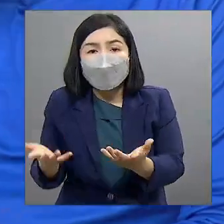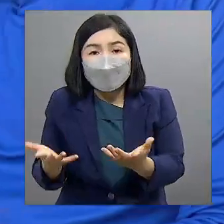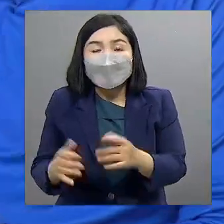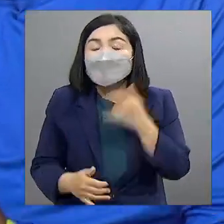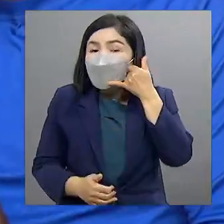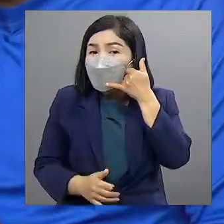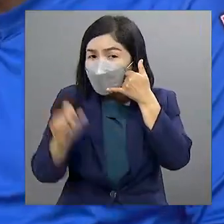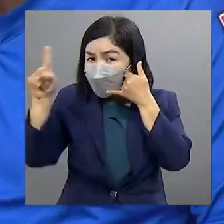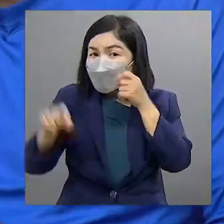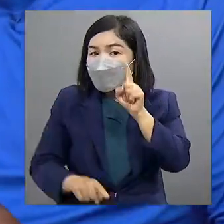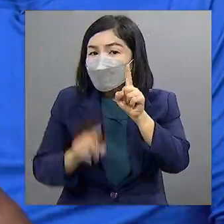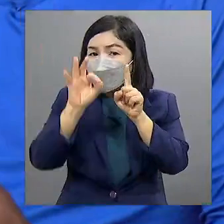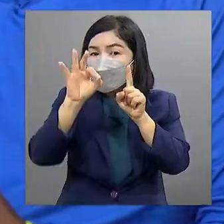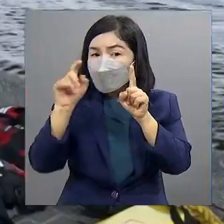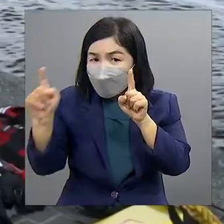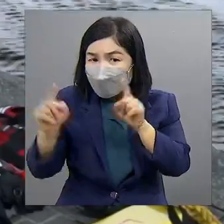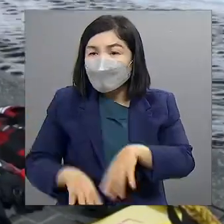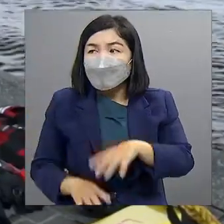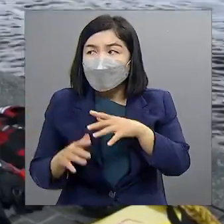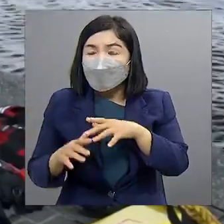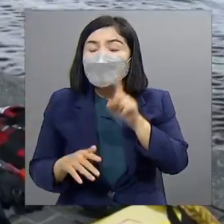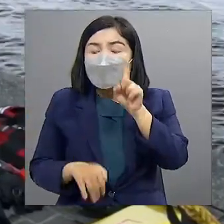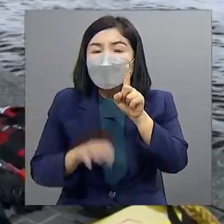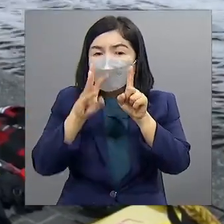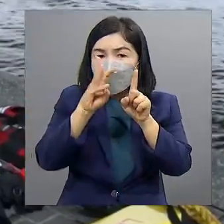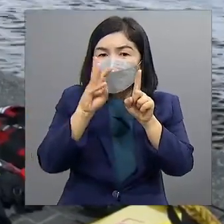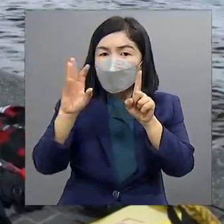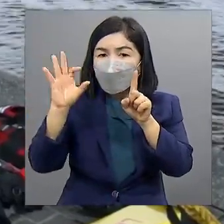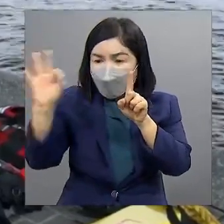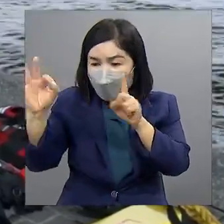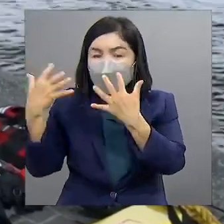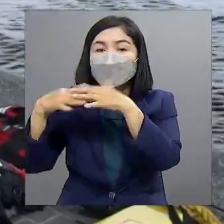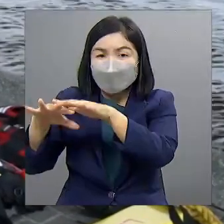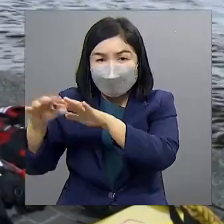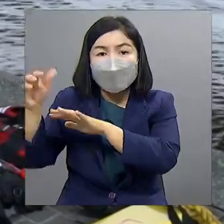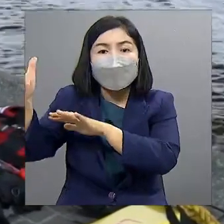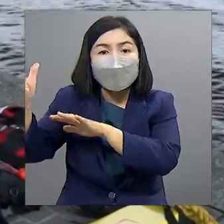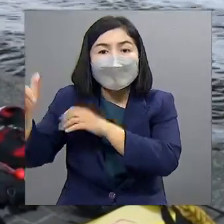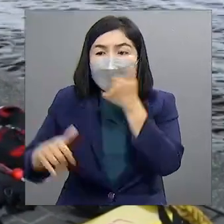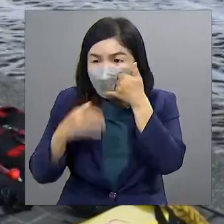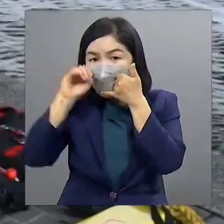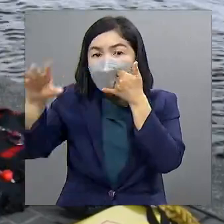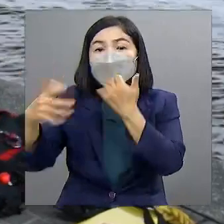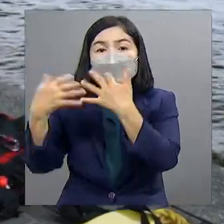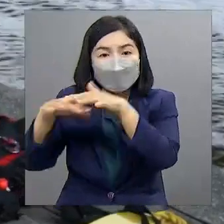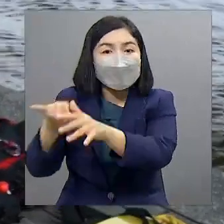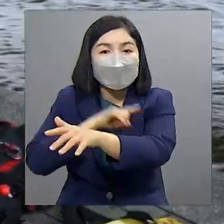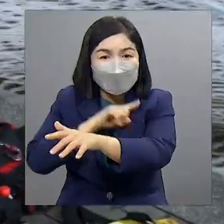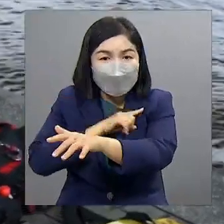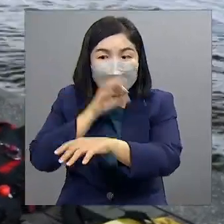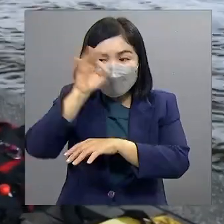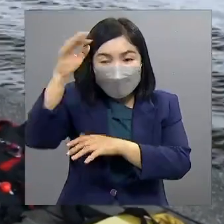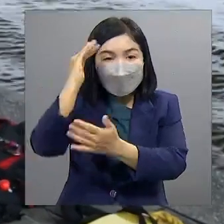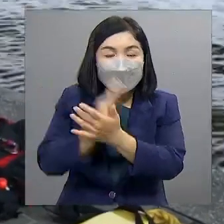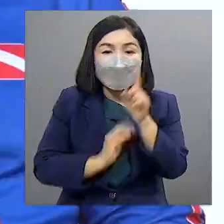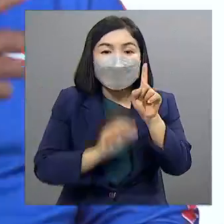แล้วก็กู้ชีพก็คือ1669เขาก็จะประสานงานต่อให้ในหน่วยงานที่รับผิดชอบ ค่ะ อย่างแจ้งตำรวจก่อนเลย191แน่นอนที่สุ